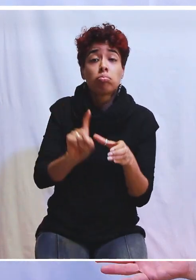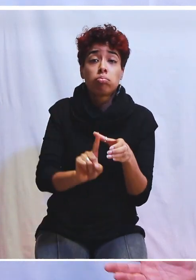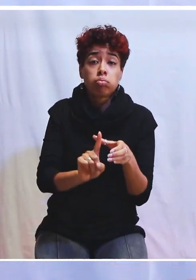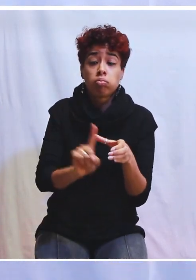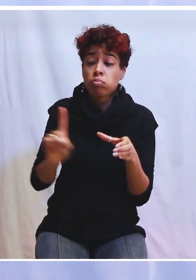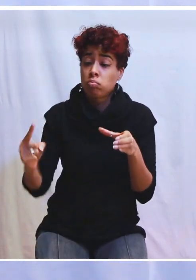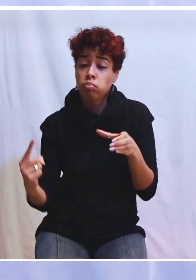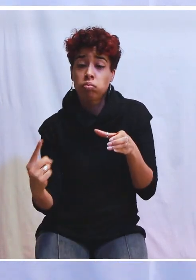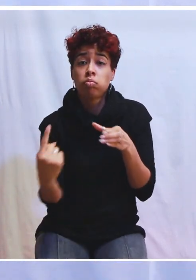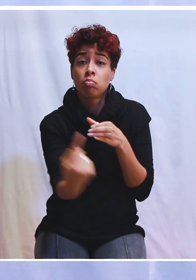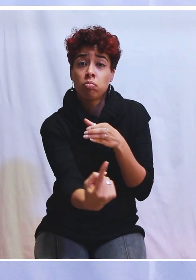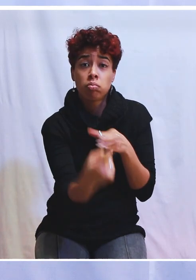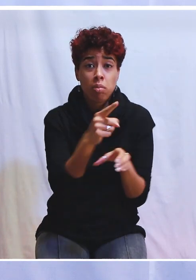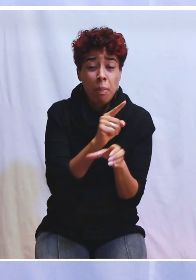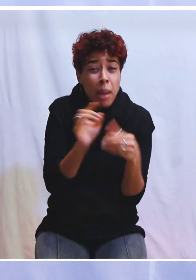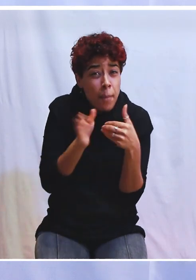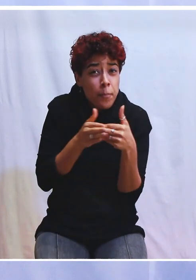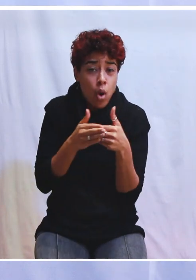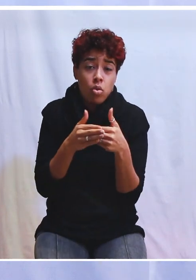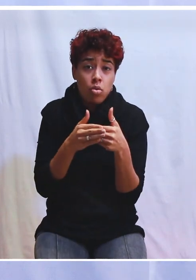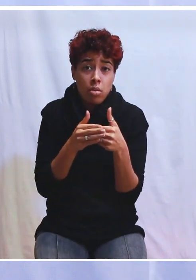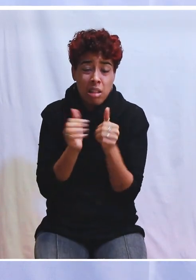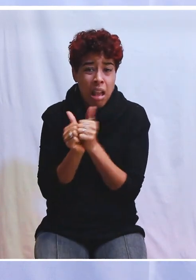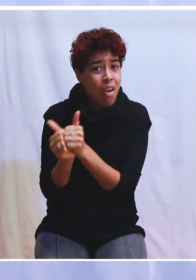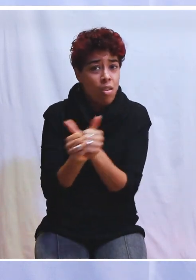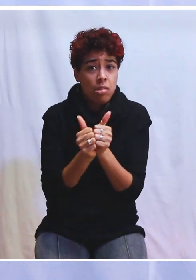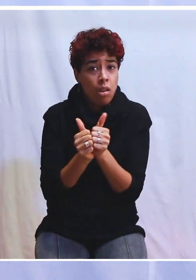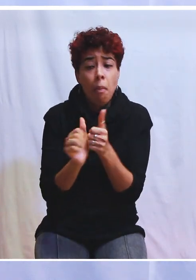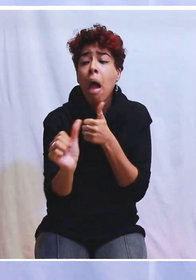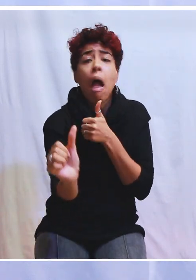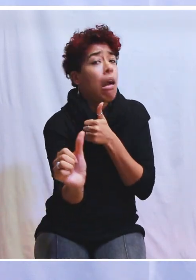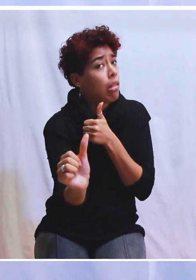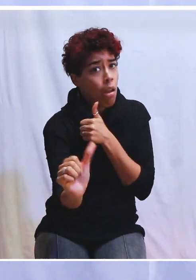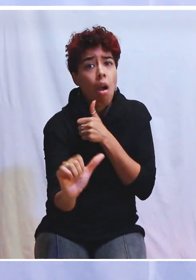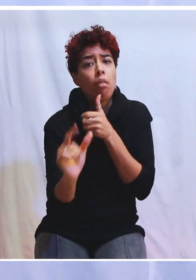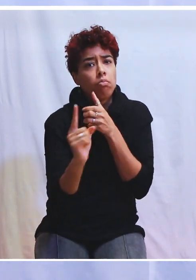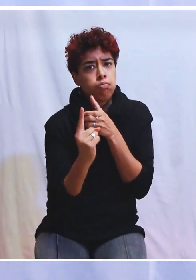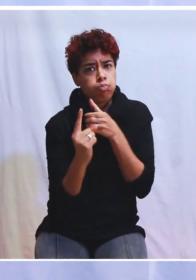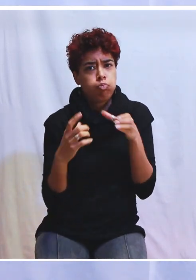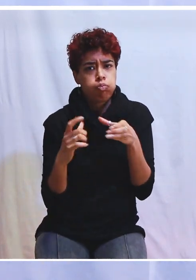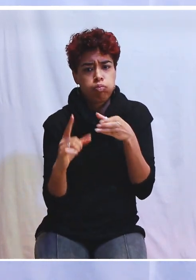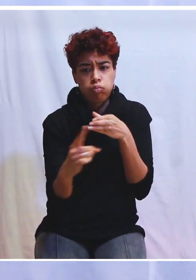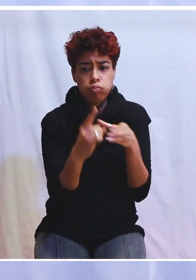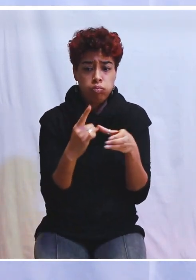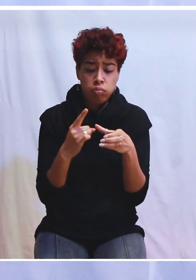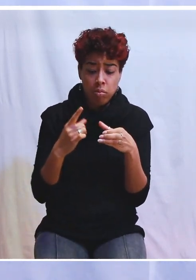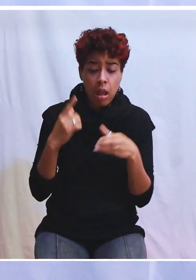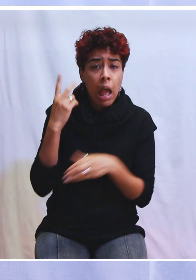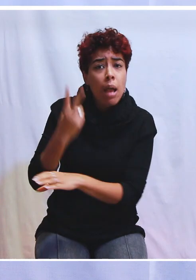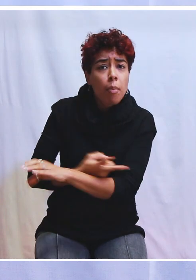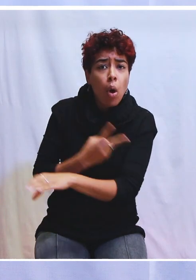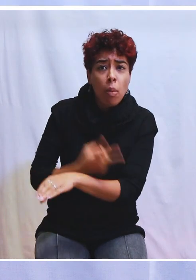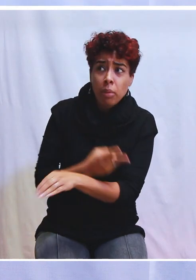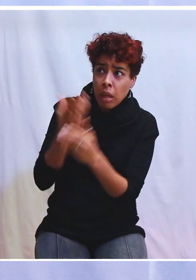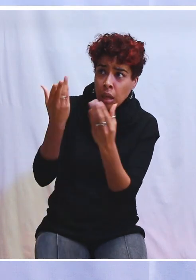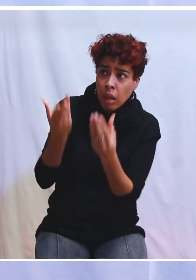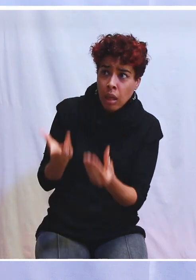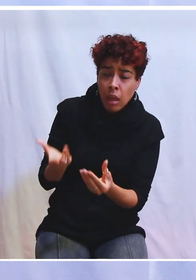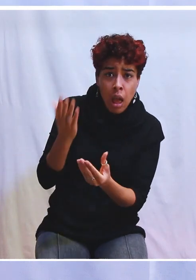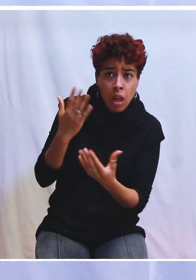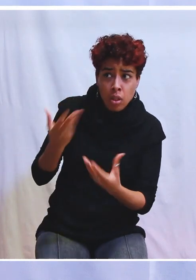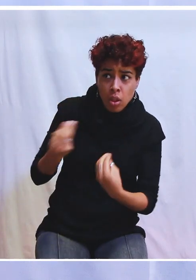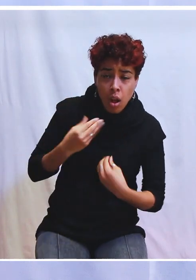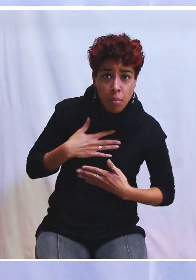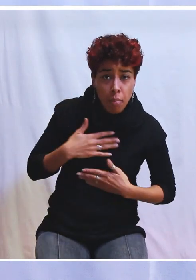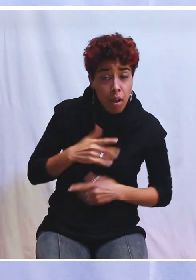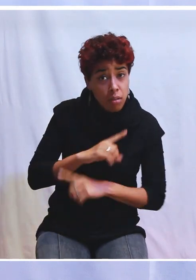sur le côté. Mais en tous les cas, il était avec ses brebis et il les connaissait. On voyait que les brebis n'avaient pas peur du berger parce qu'ils connaissaient le berger. Et